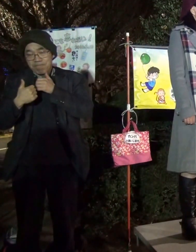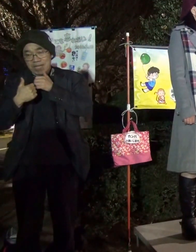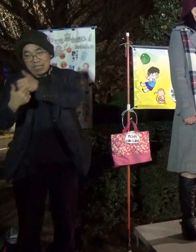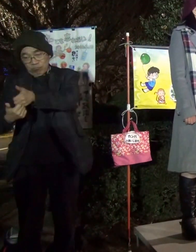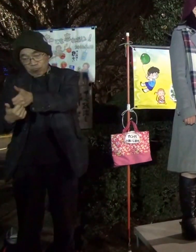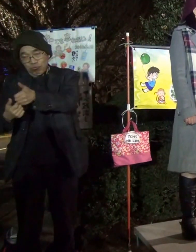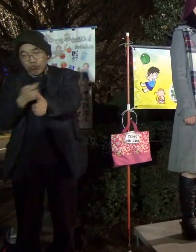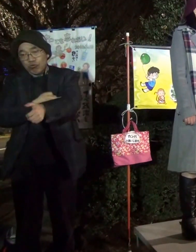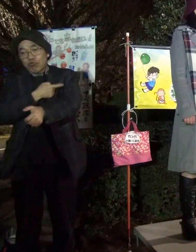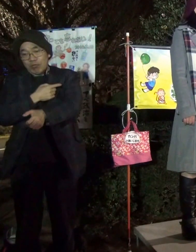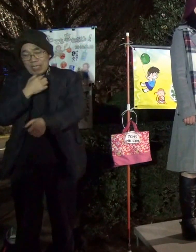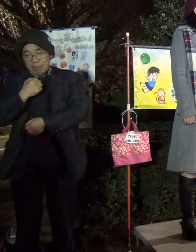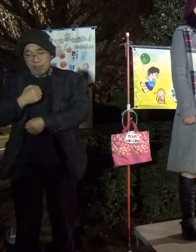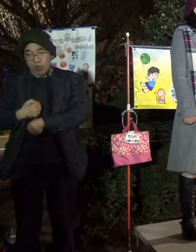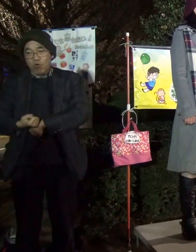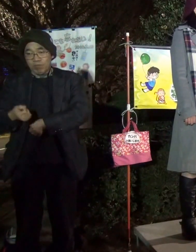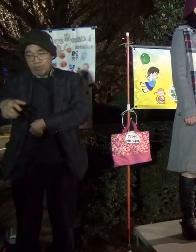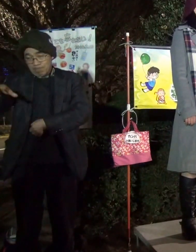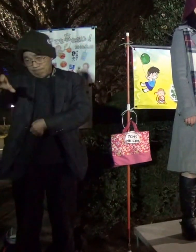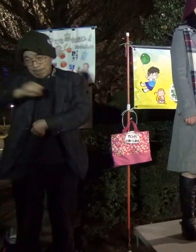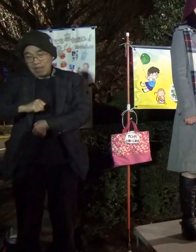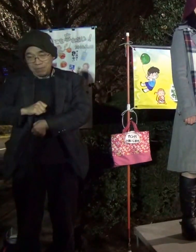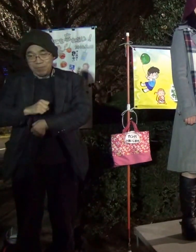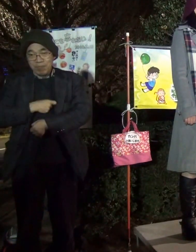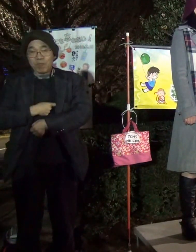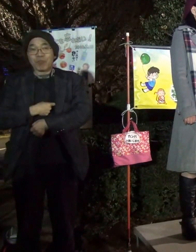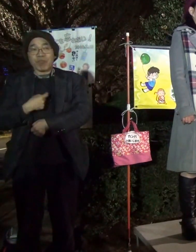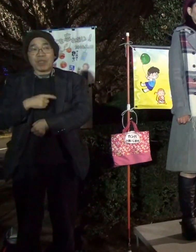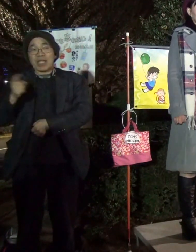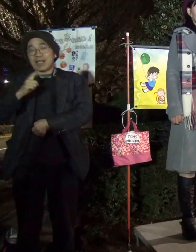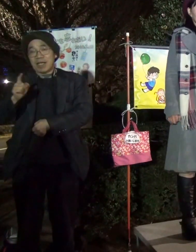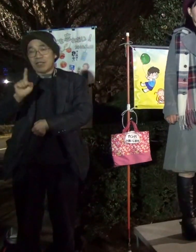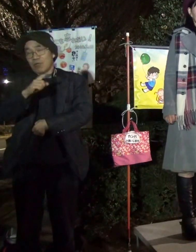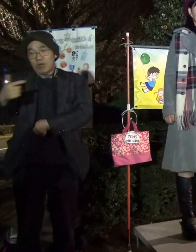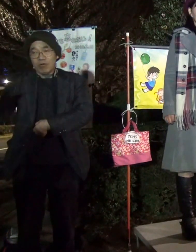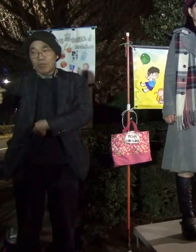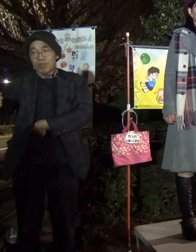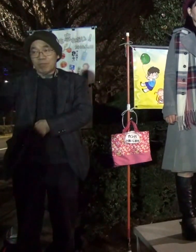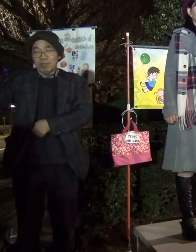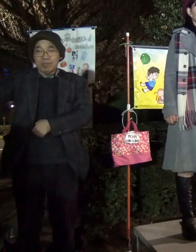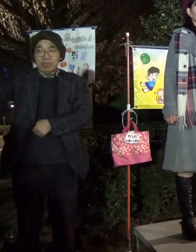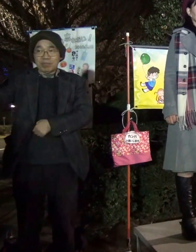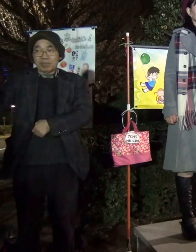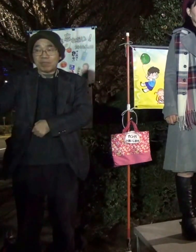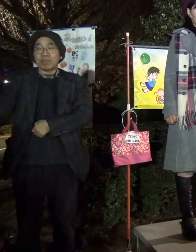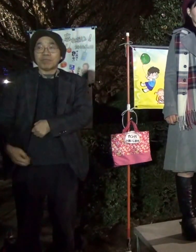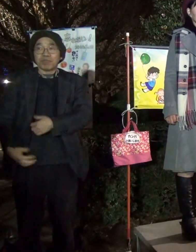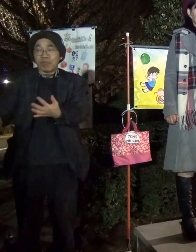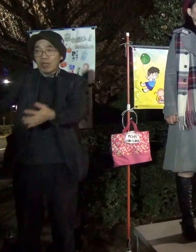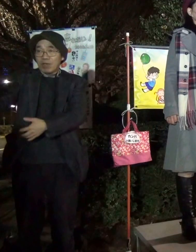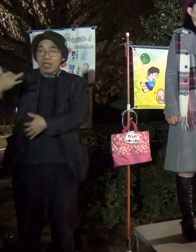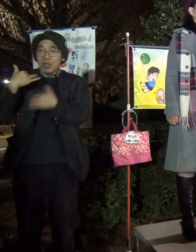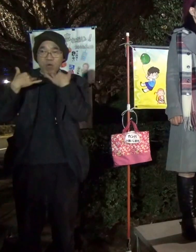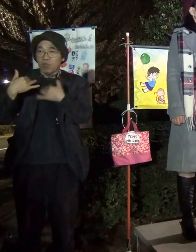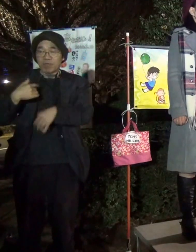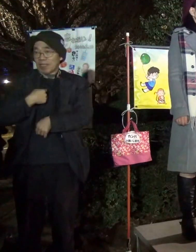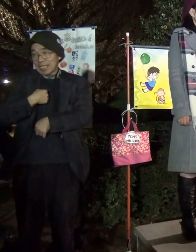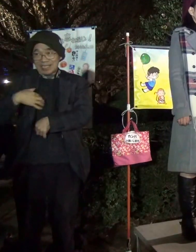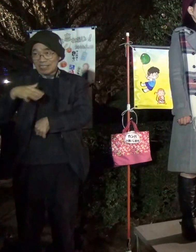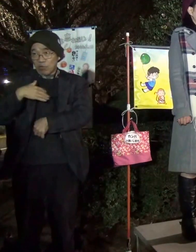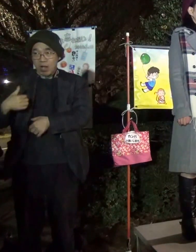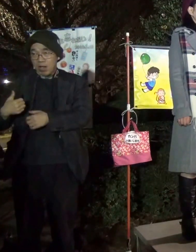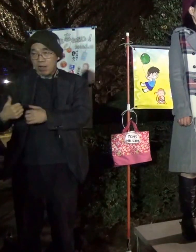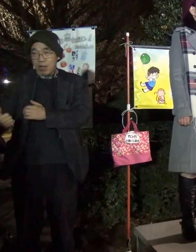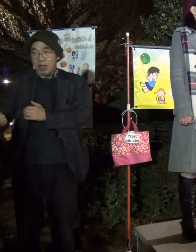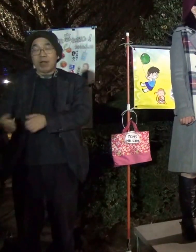なんかそう思いません？なんかやられても、うん、いや俺ら負けないからねっていう、うん、どっかにそういうのあるで